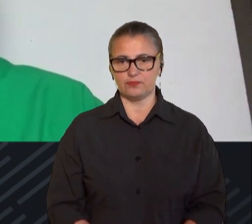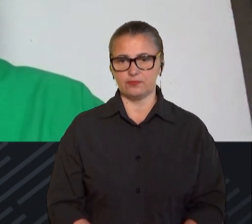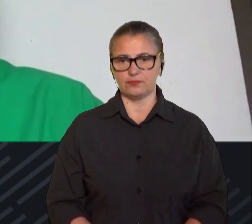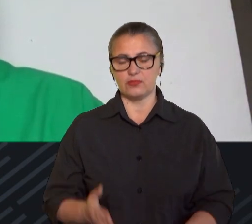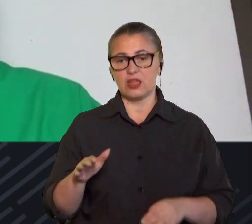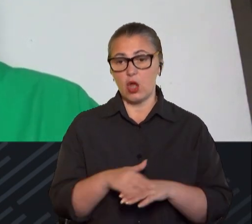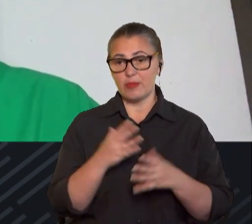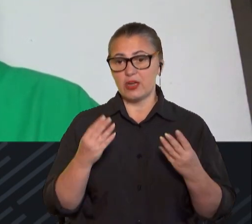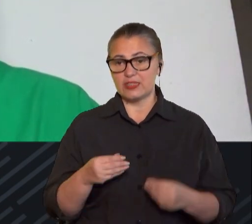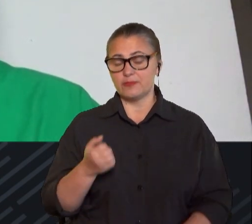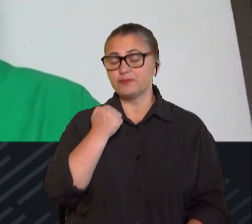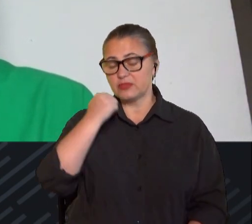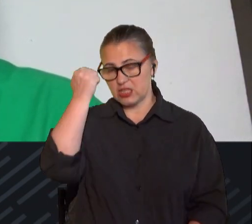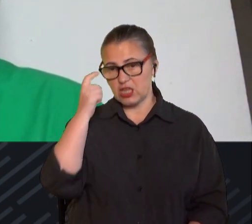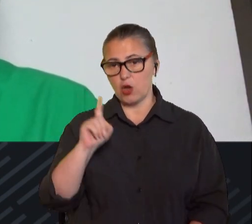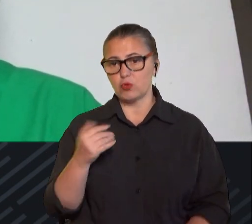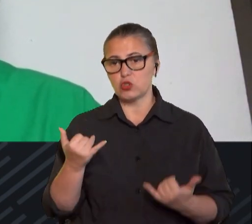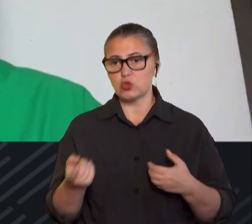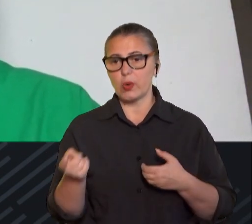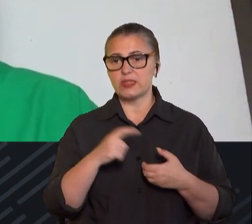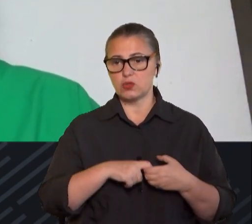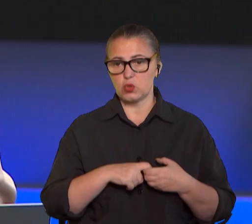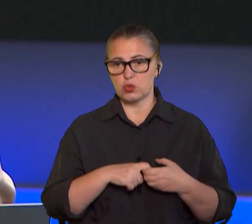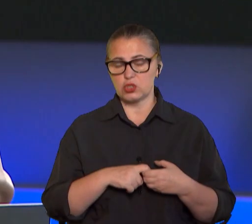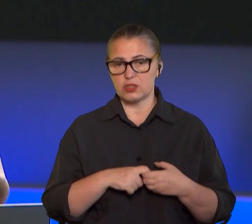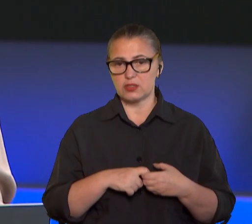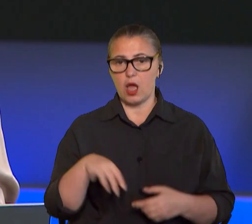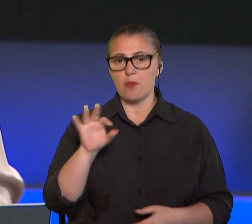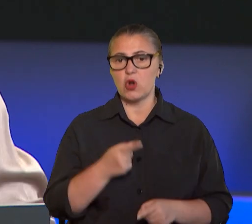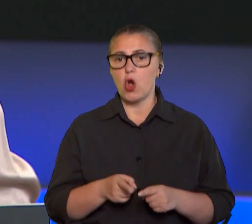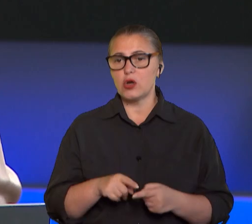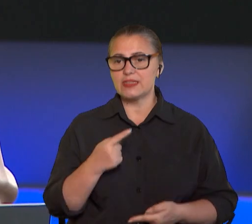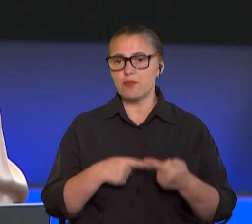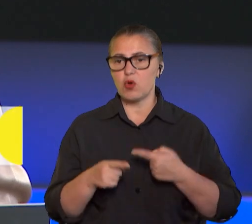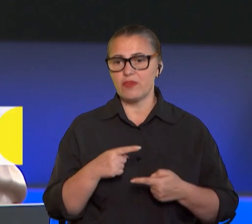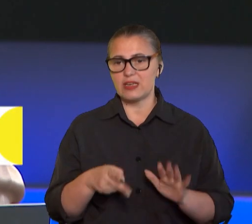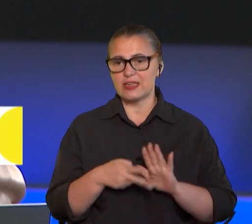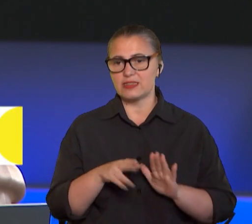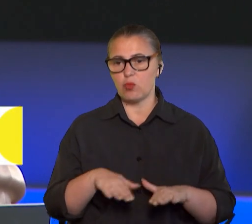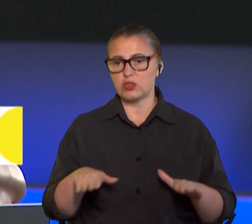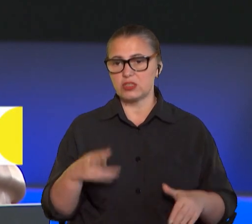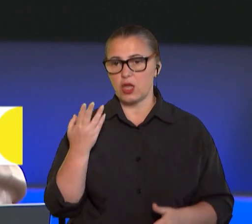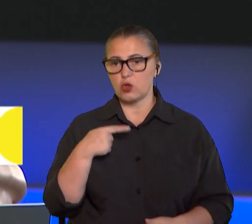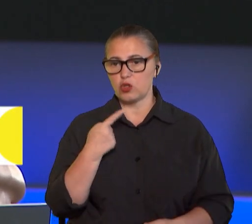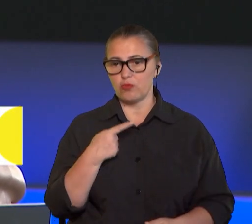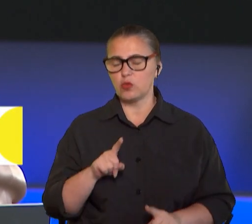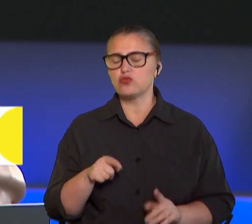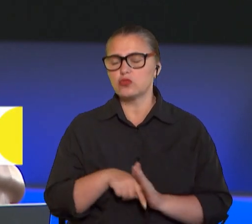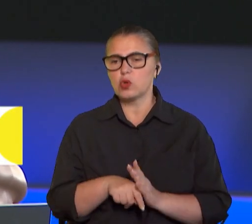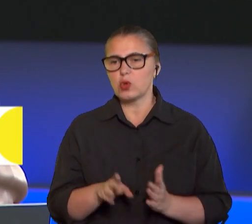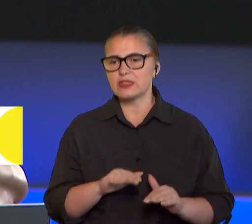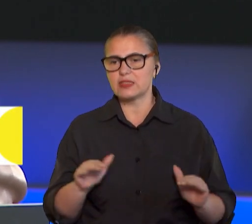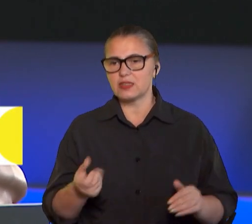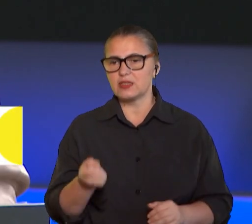Доброго дня. Дякуємо, що сьогодні до нас долучилися. Саме про оце повернення 7 дітей, коли ми говоримо, що це за діти і